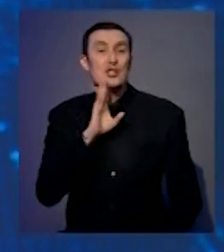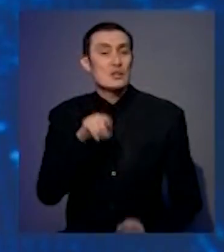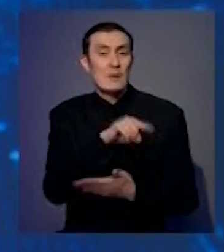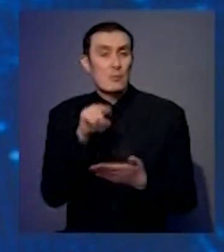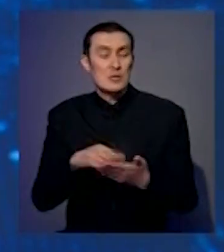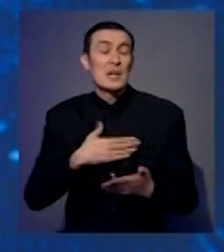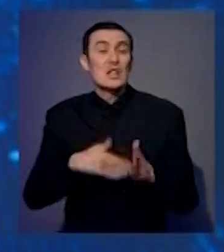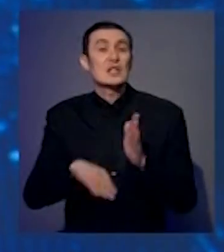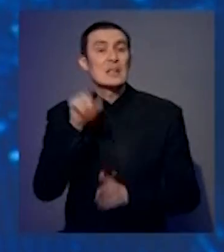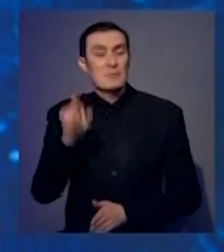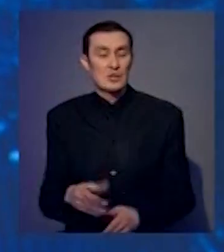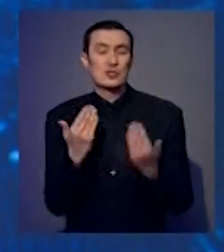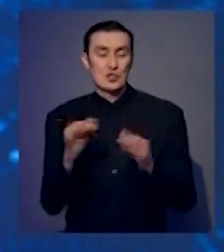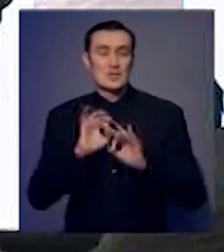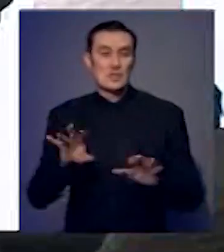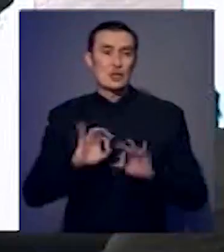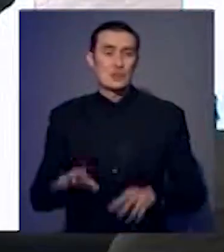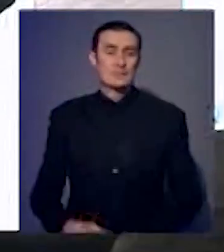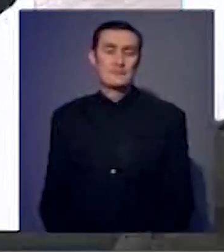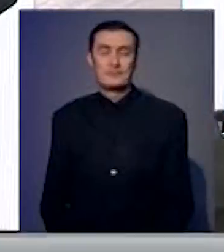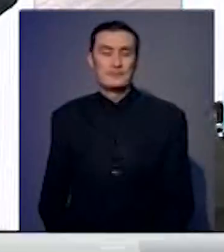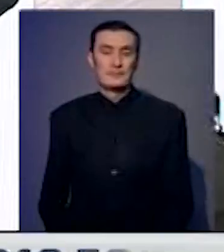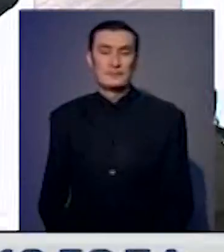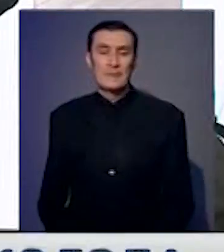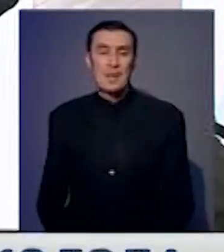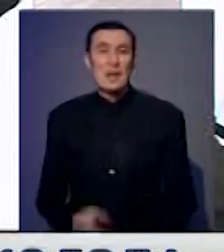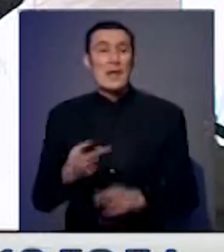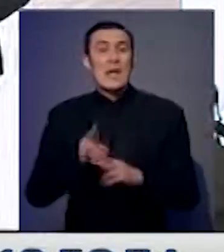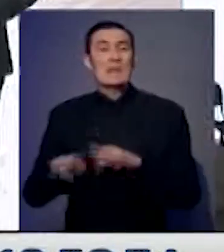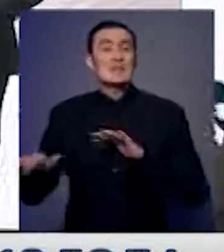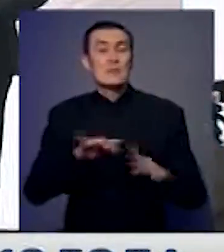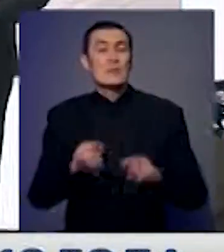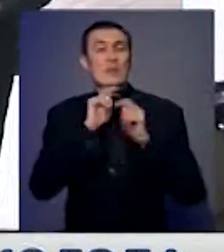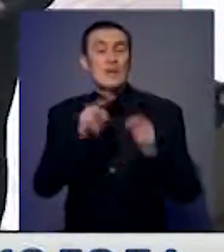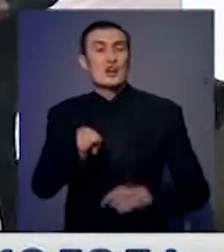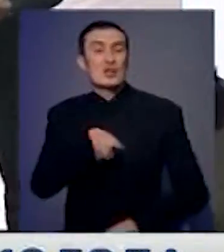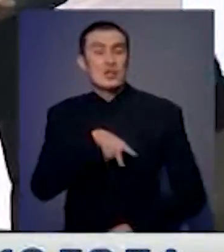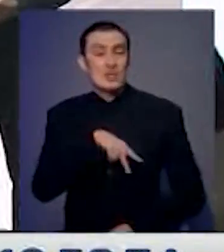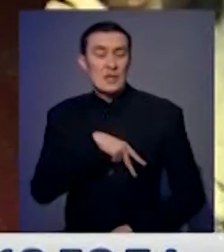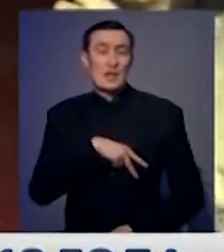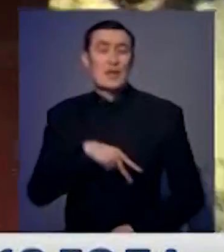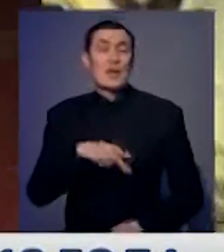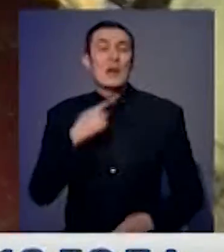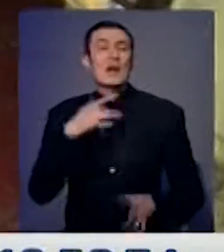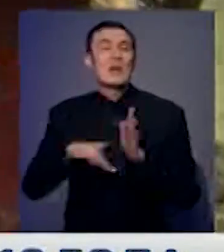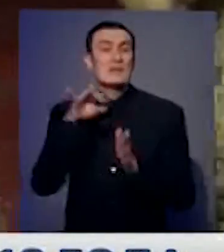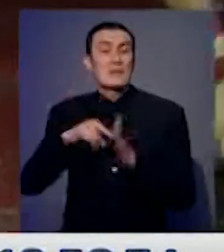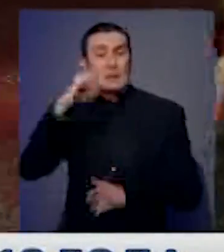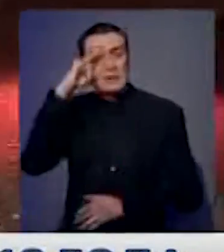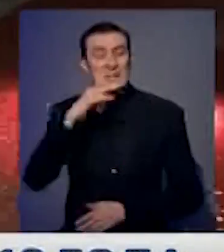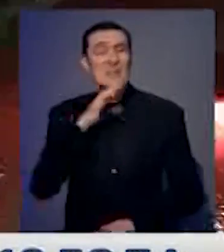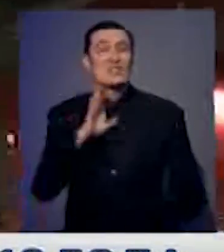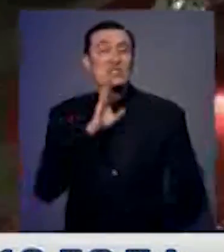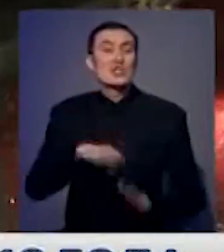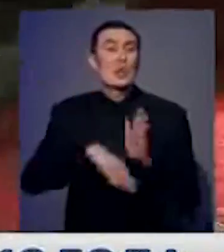Наш корреспондент расскажет об этом. Это церемония награждения итог двухмесячного голосования казахстанских